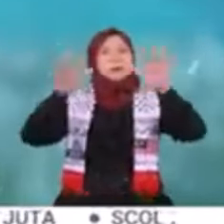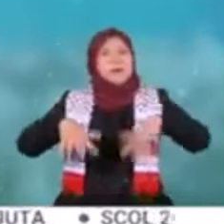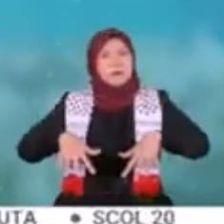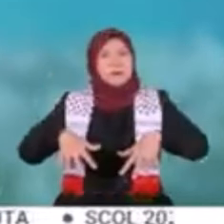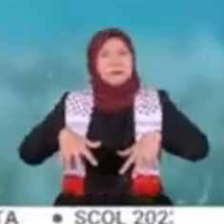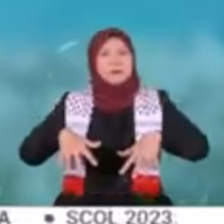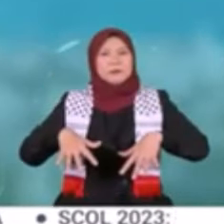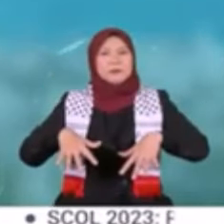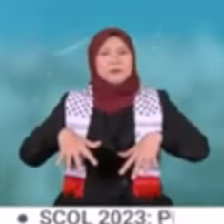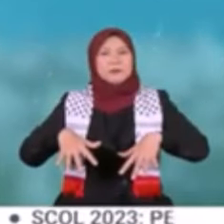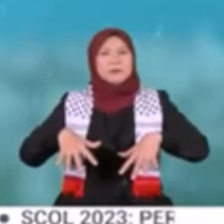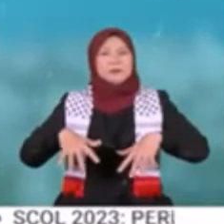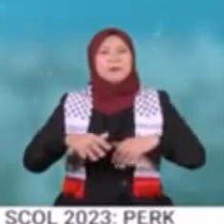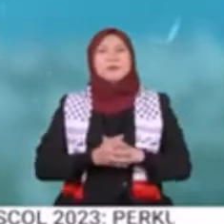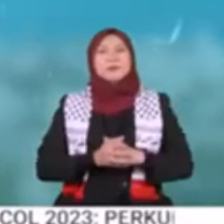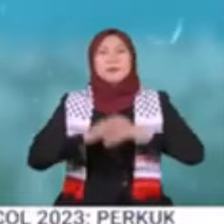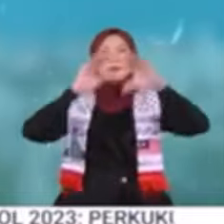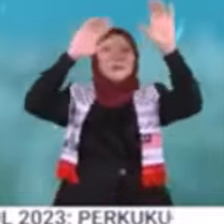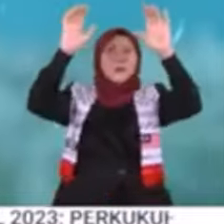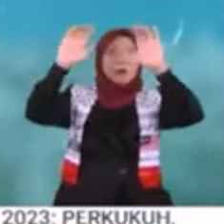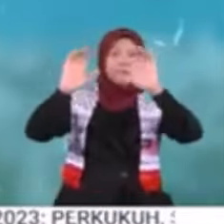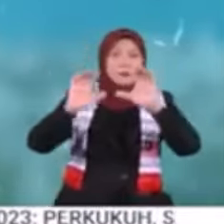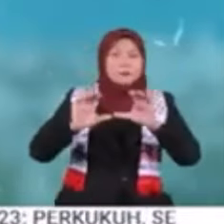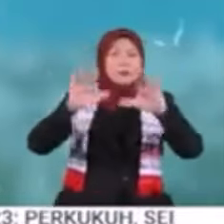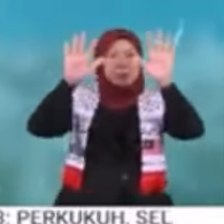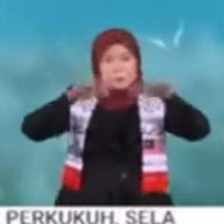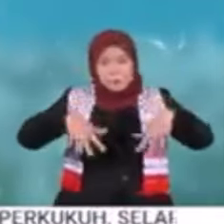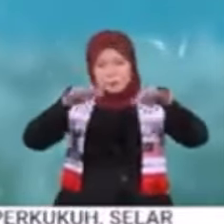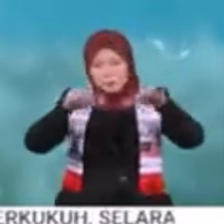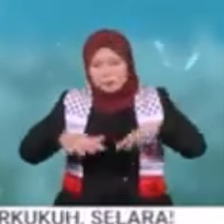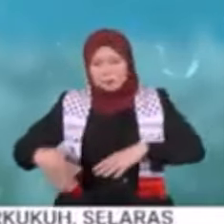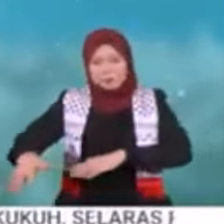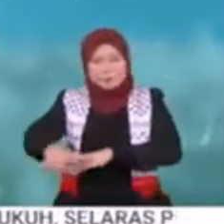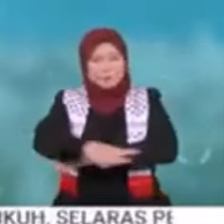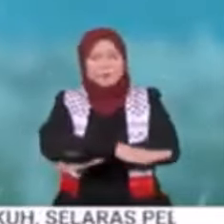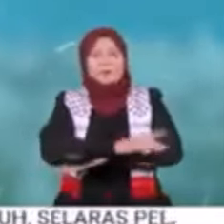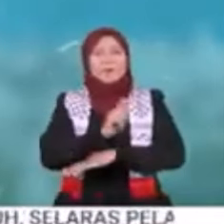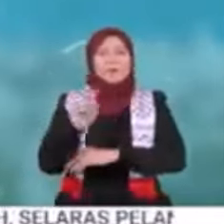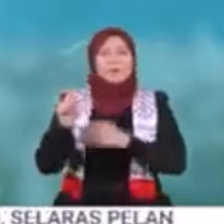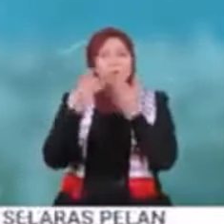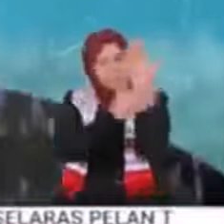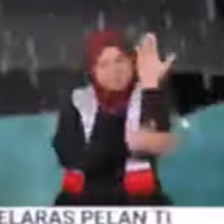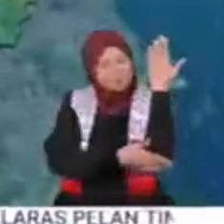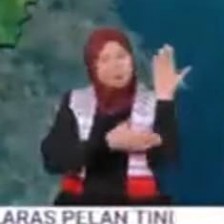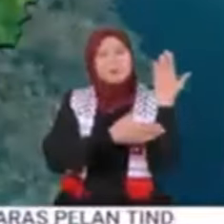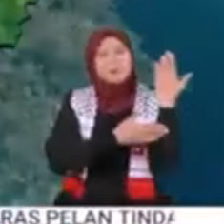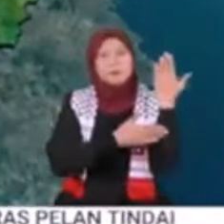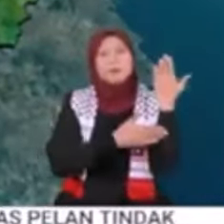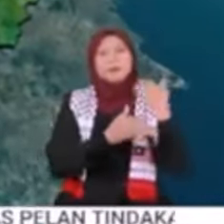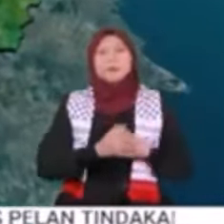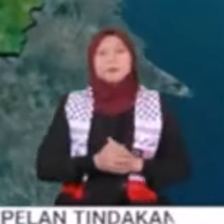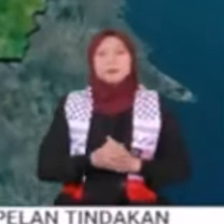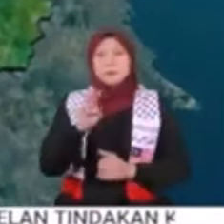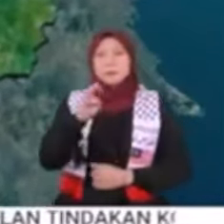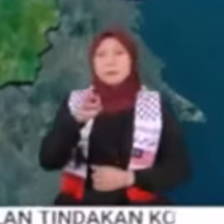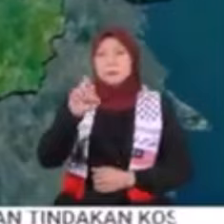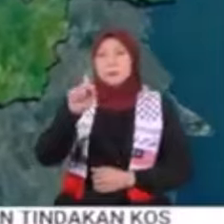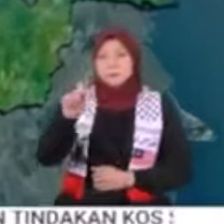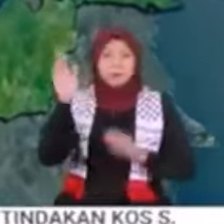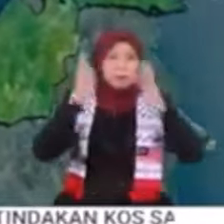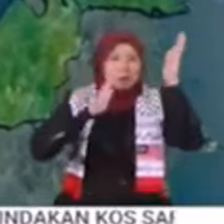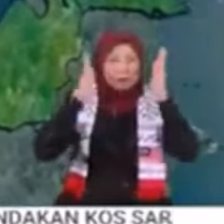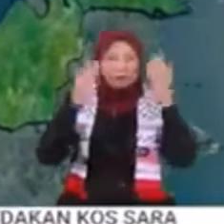seterusnya menyebabkan cuaca yang agak lembap akan berlaku di pantai timur semenanjung Malaysia. Justru itu, Met Malaysia telah pun mengemas